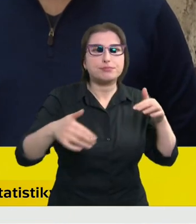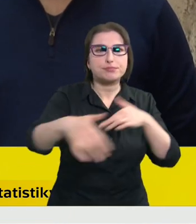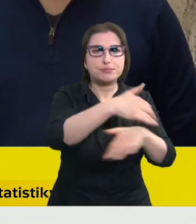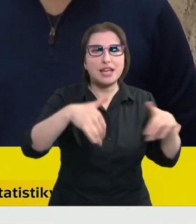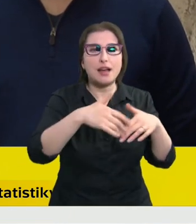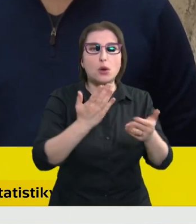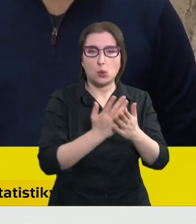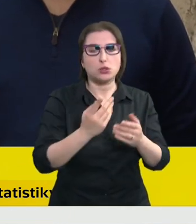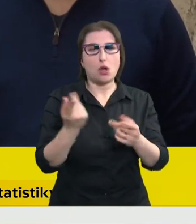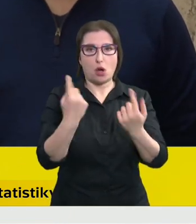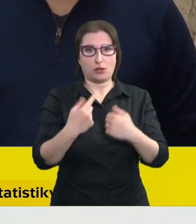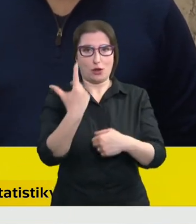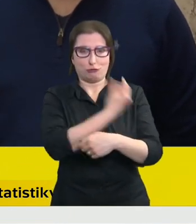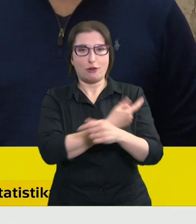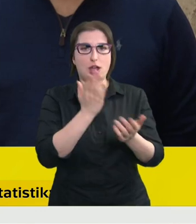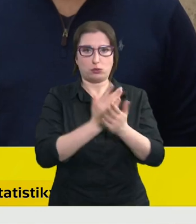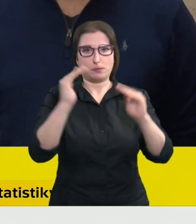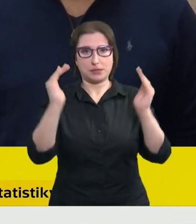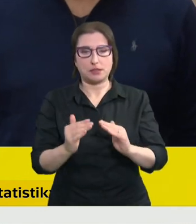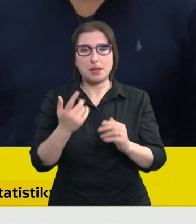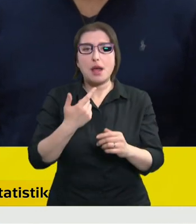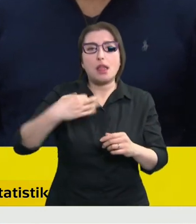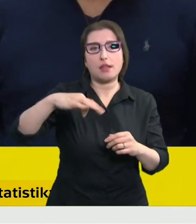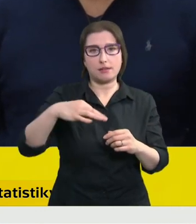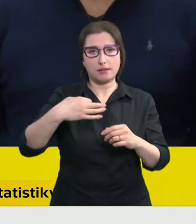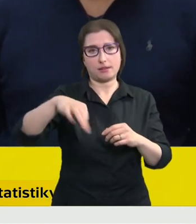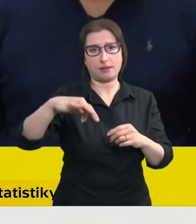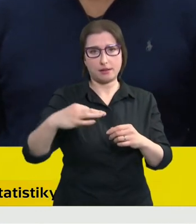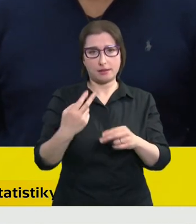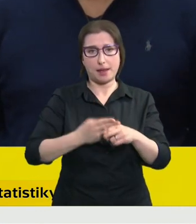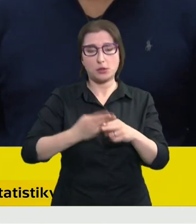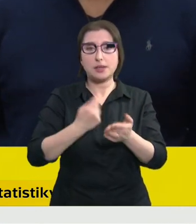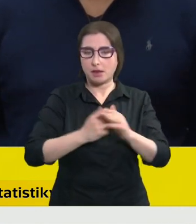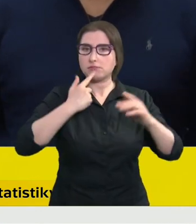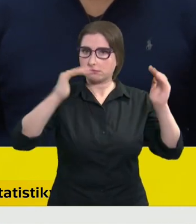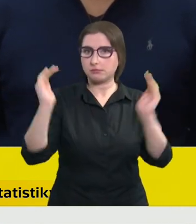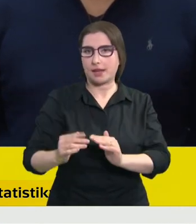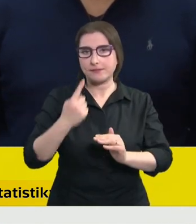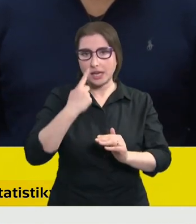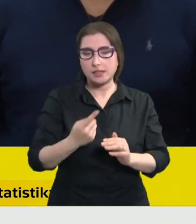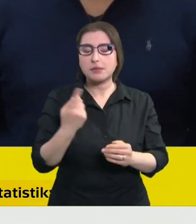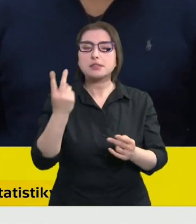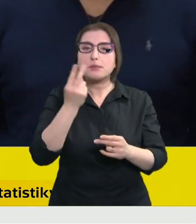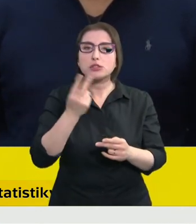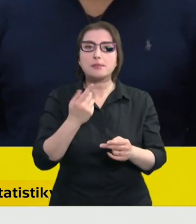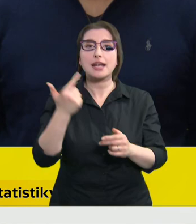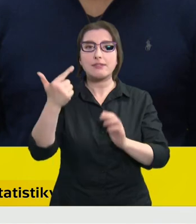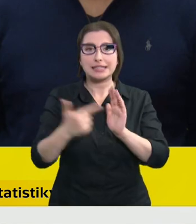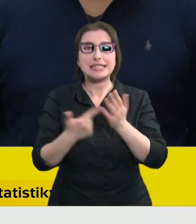teď denně tvoří jenom jednotky případů. Takže ty poklesy jsou jednoznačné, tím nechci zlehčovat